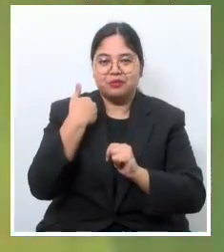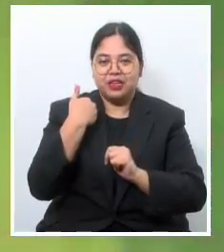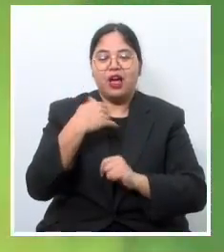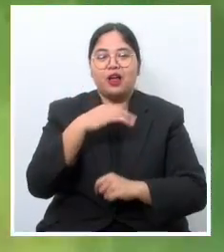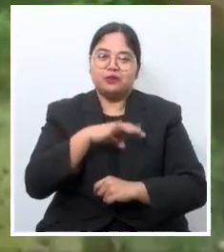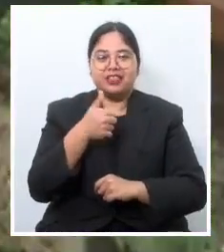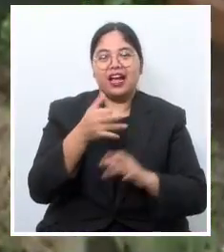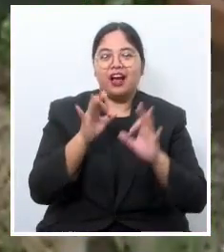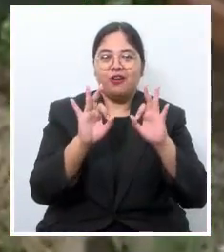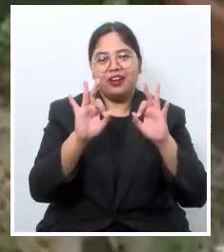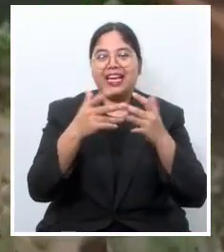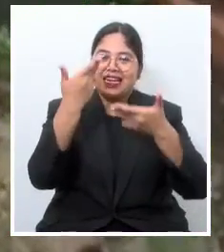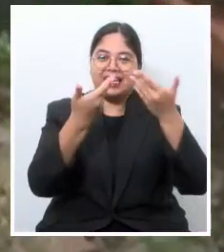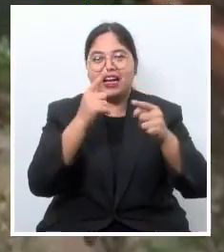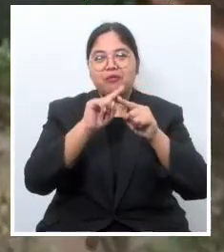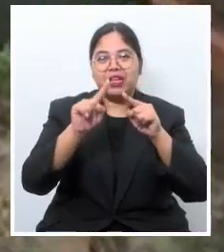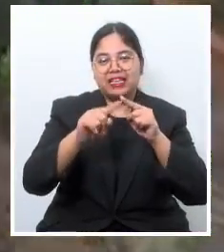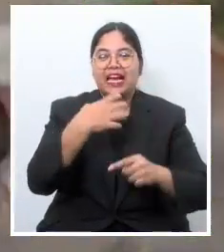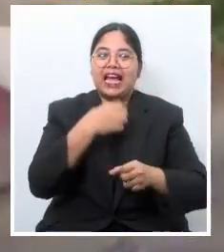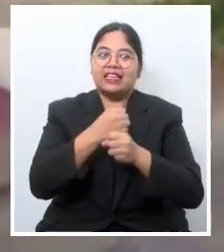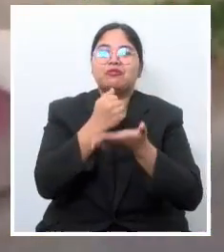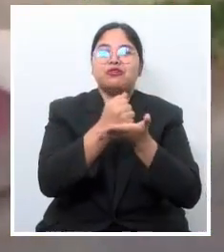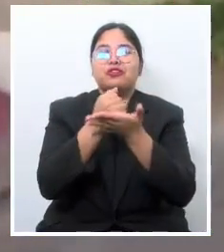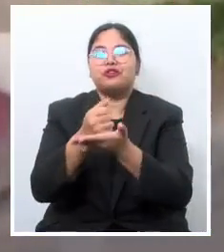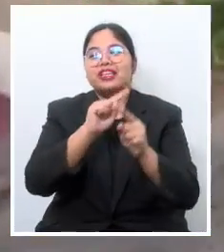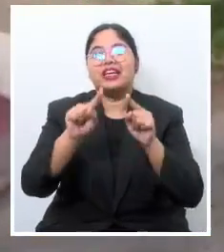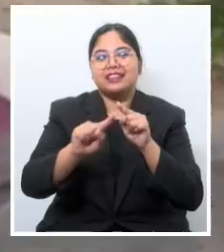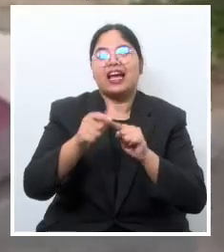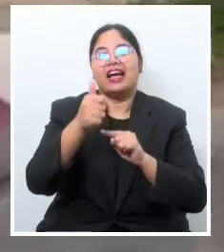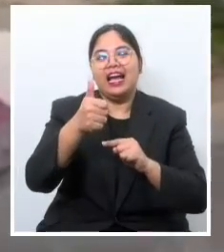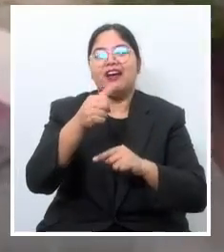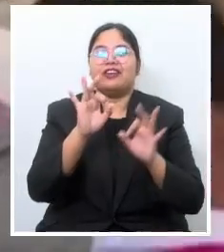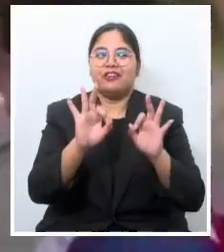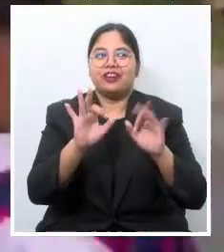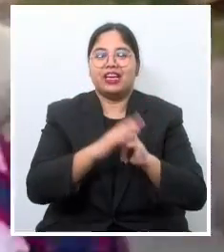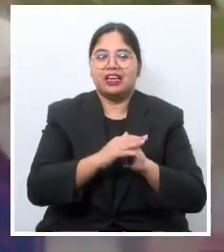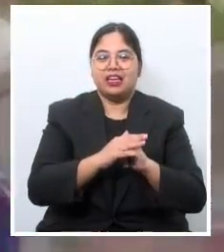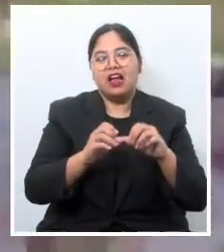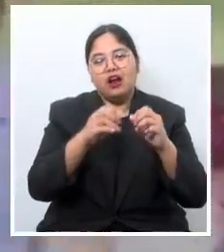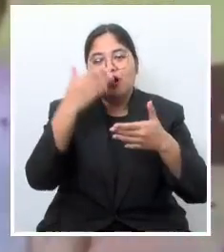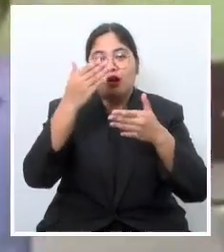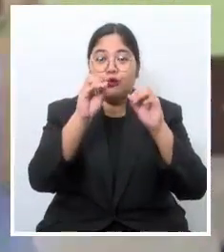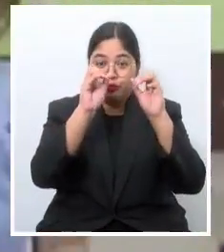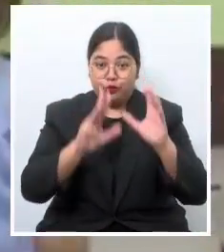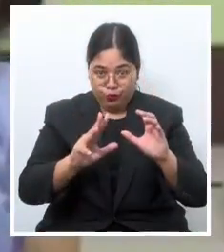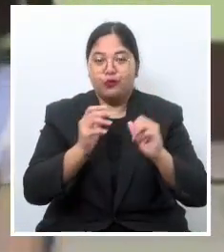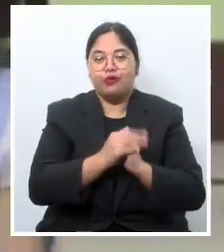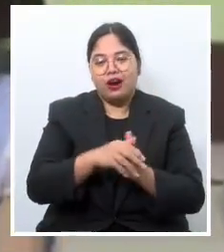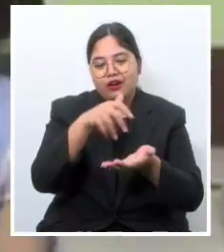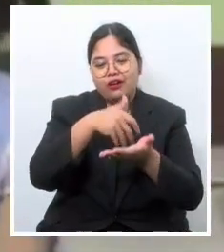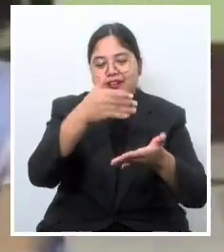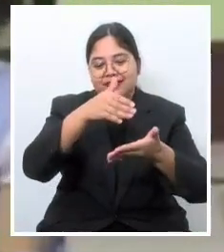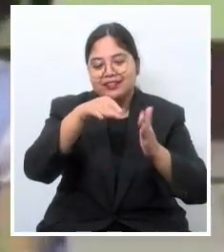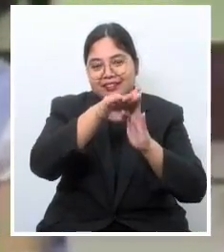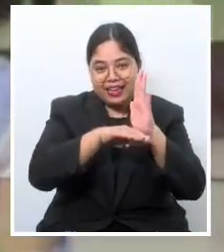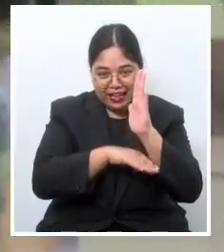กิจกรรมที่ตนเองทำจิตอาสาด้วยหัวใจ 2ครูเต็มใจในการจัดกิจกรรมให้กับผู้เรียนด้วยจิตอาสาด้วยหัวใจ